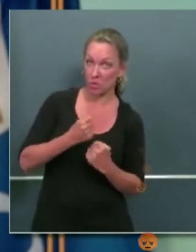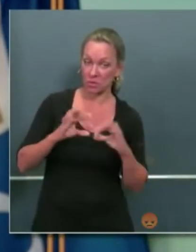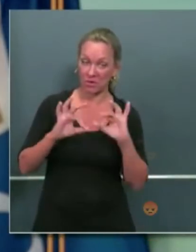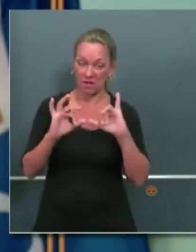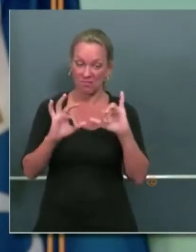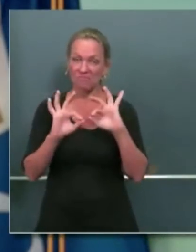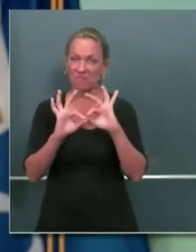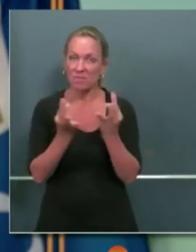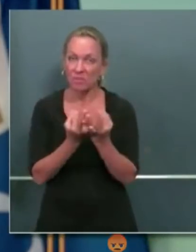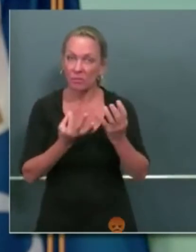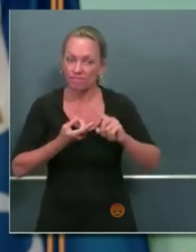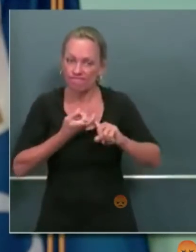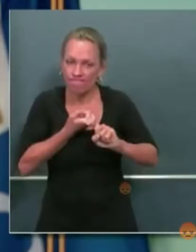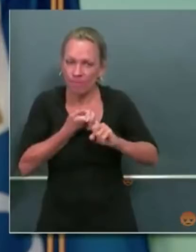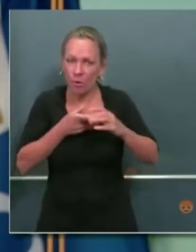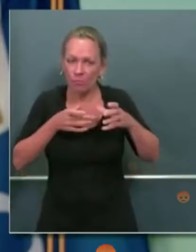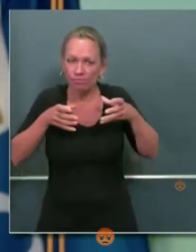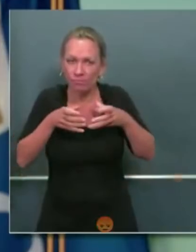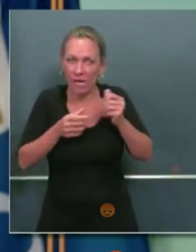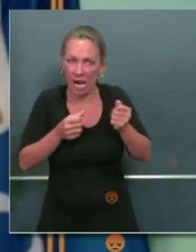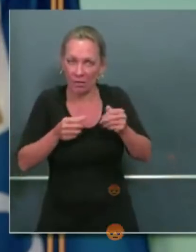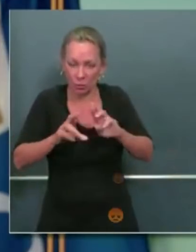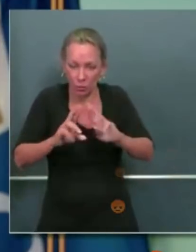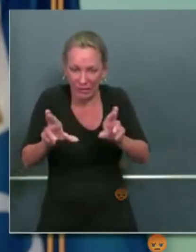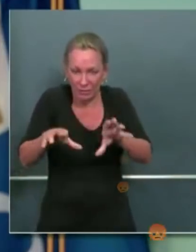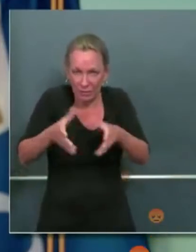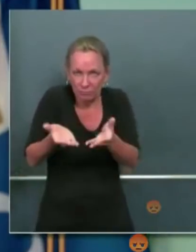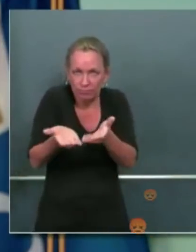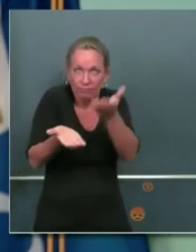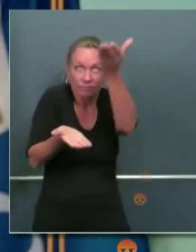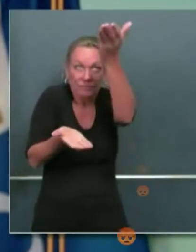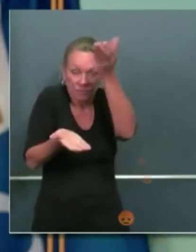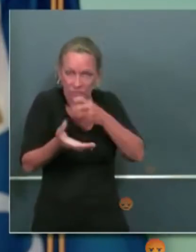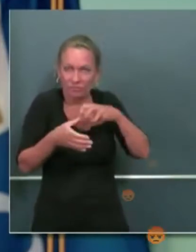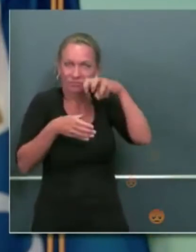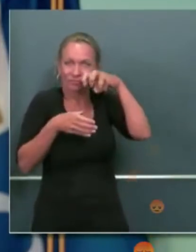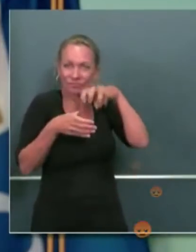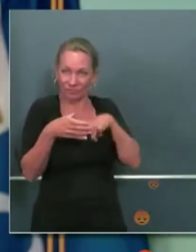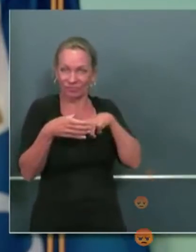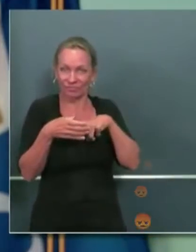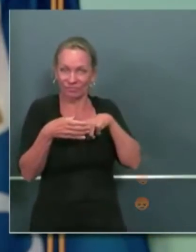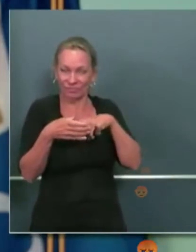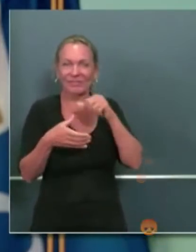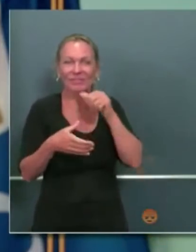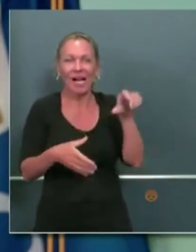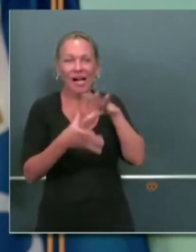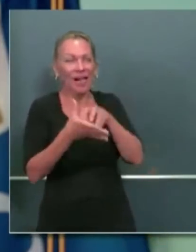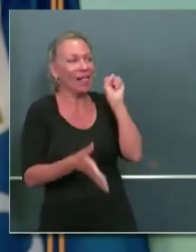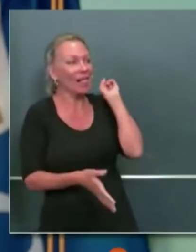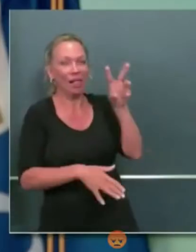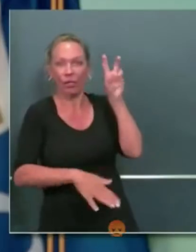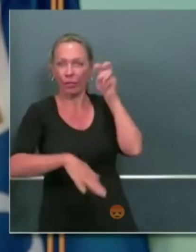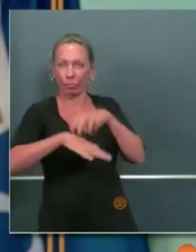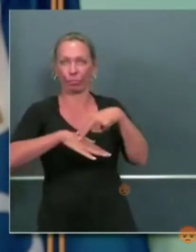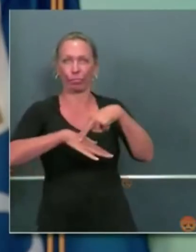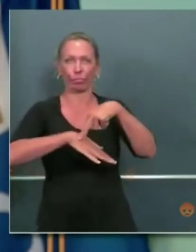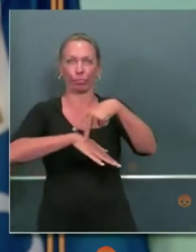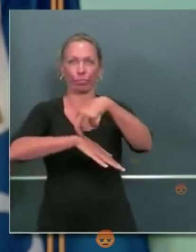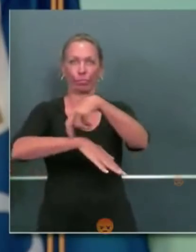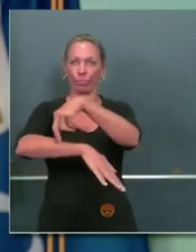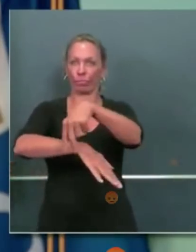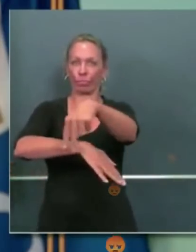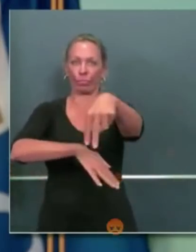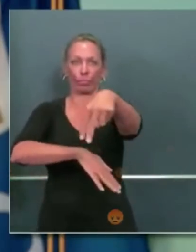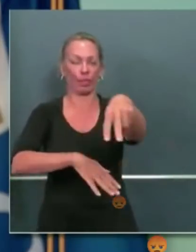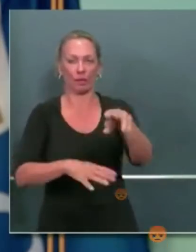sẽ move được people as quickly ra as we sớm, can, but as đằng nào safely and more đã importantly, responsibly as we can. Let đã me nhận be lãnh specific án about và that. đã thi hành án We một have thời gian rồi, bây